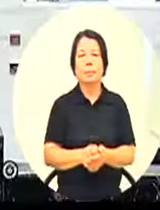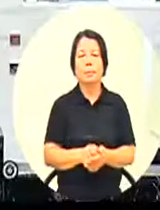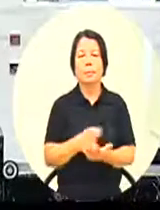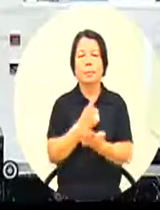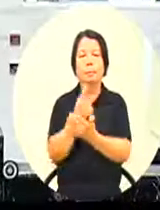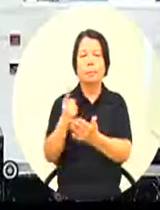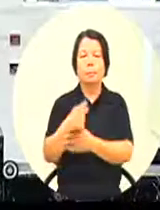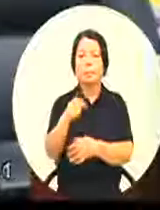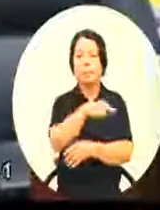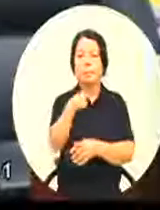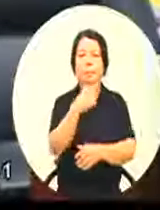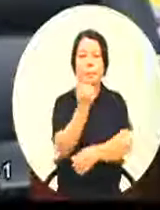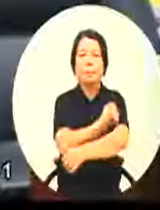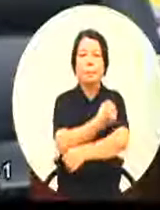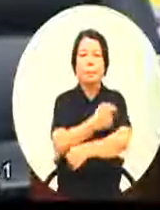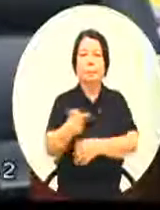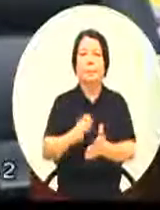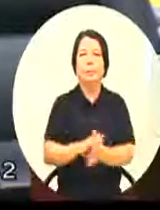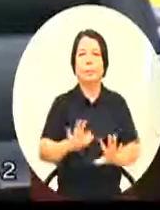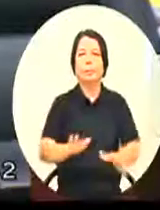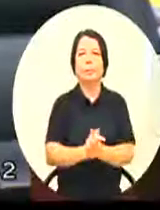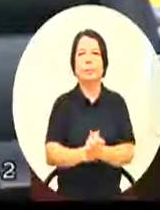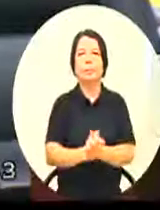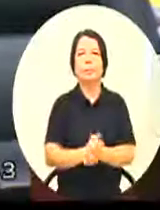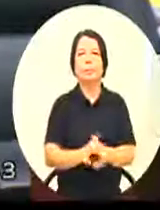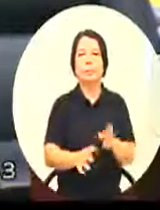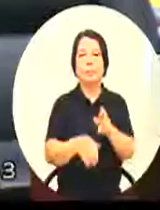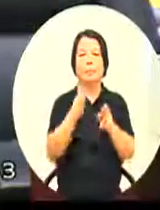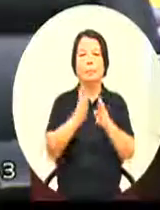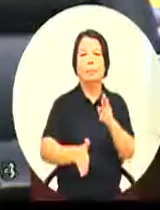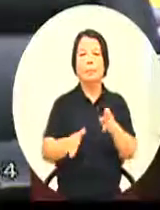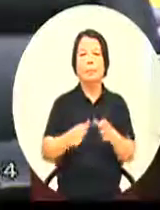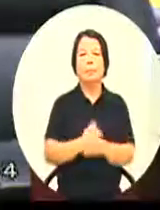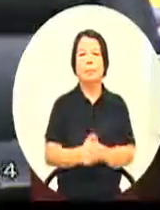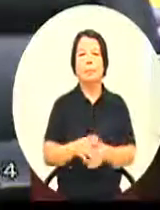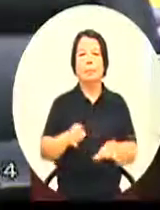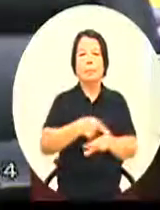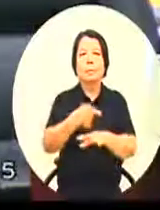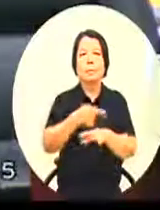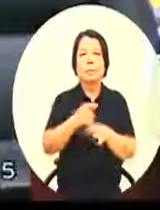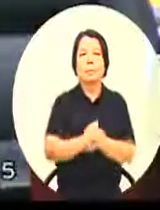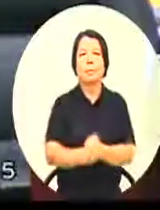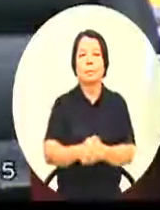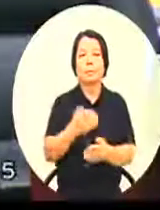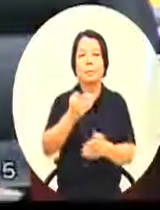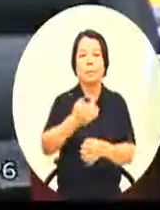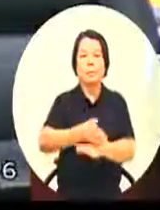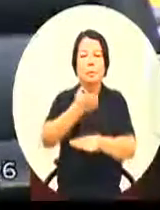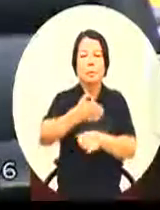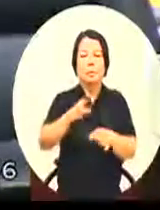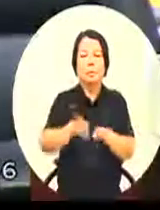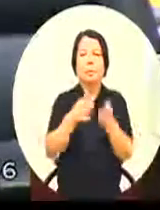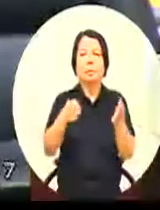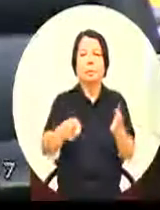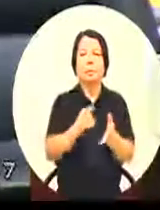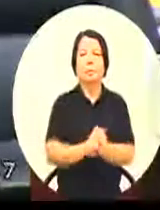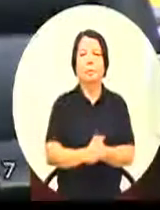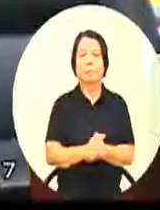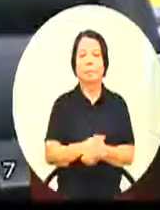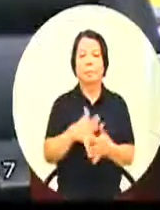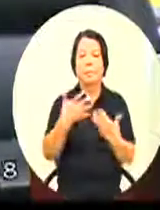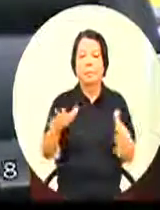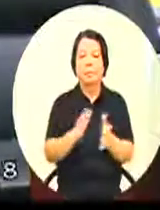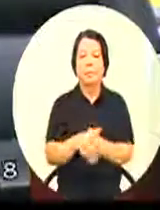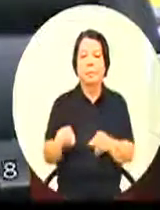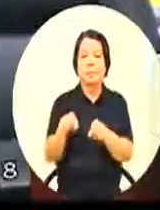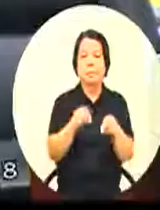大家辛苦了，现在时间12:30哈。那个我从9点多哈，本来说10点开始哈，然后我们很多的都已经 delay